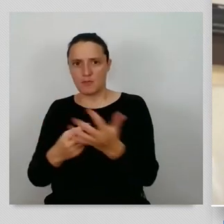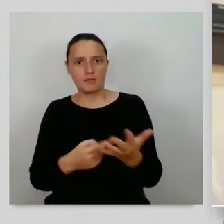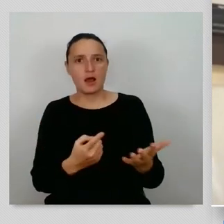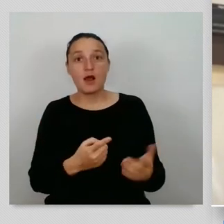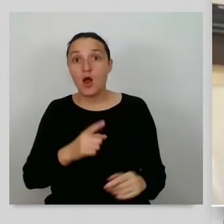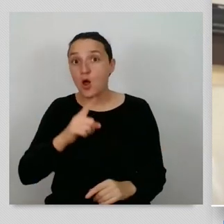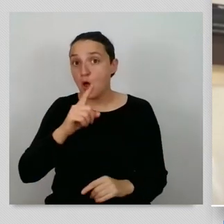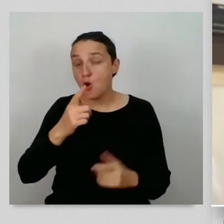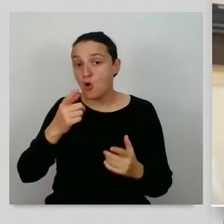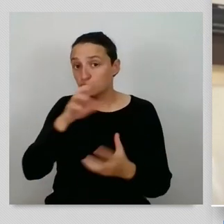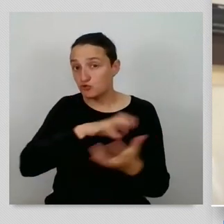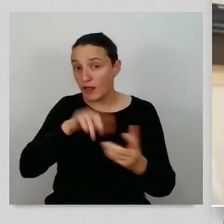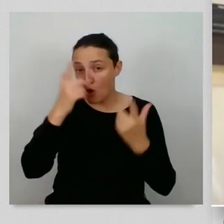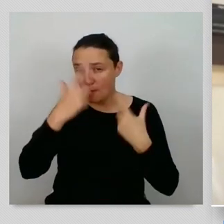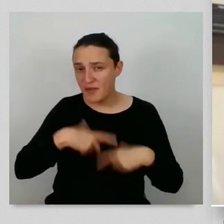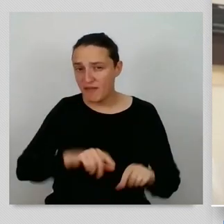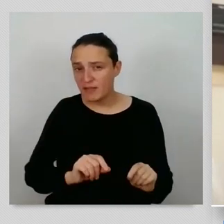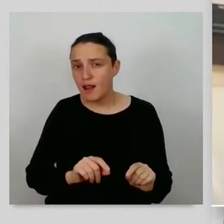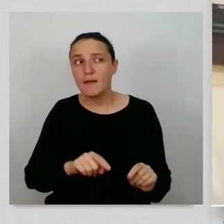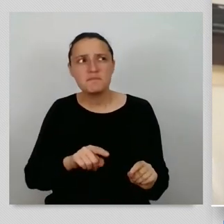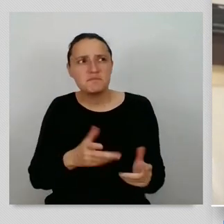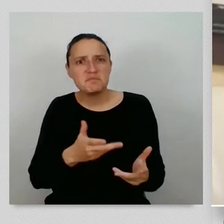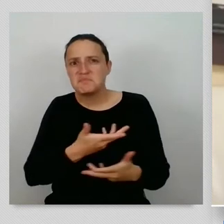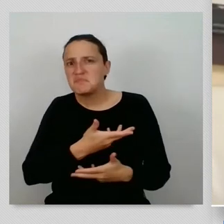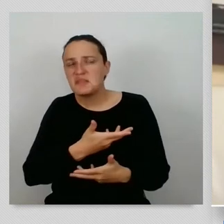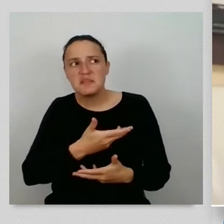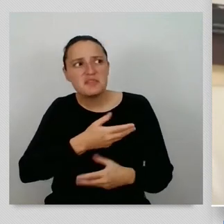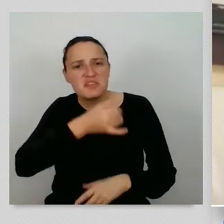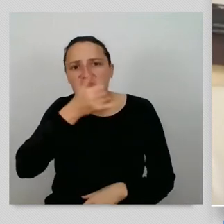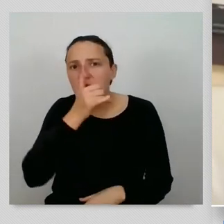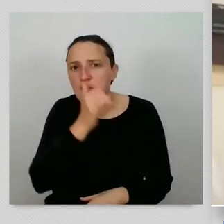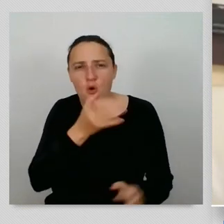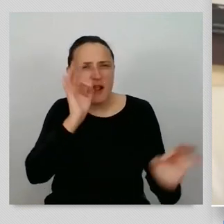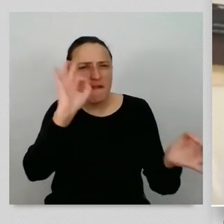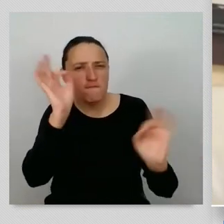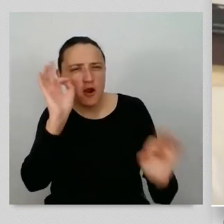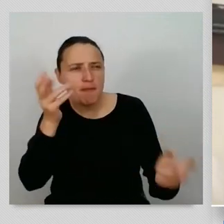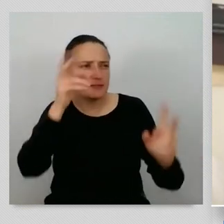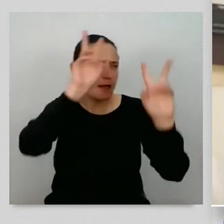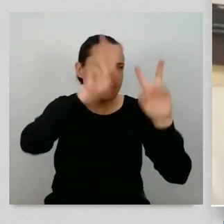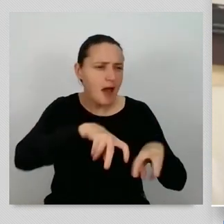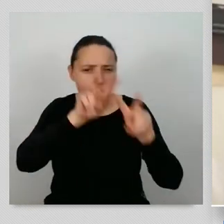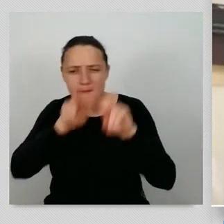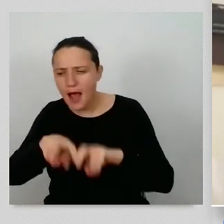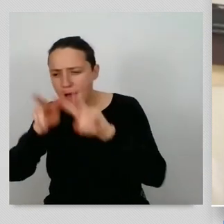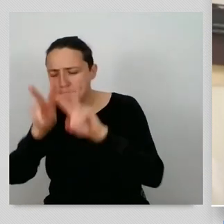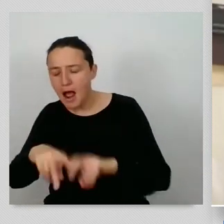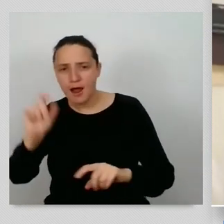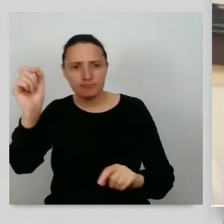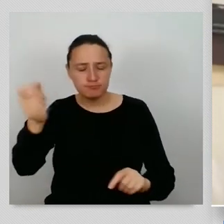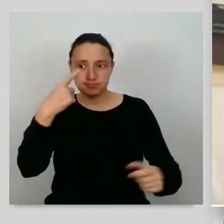obywatele świata nie są w stanie przetworzyć ilości informacji, którymi